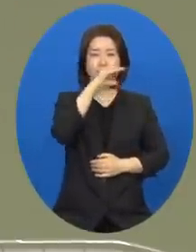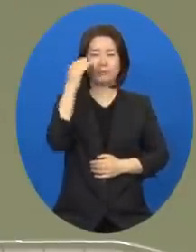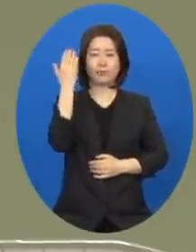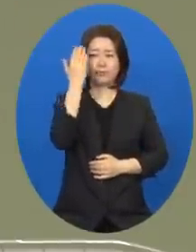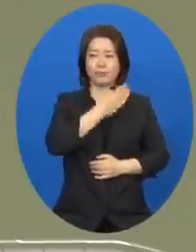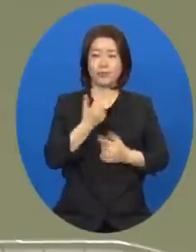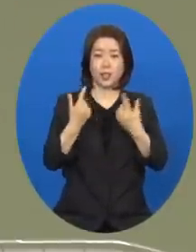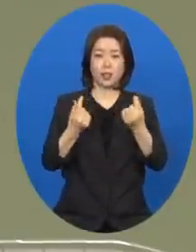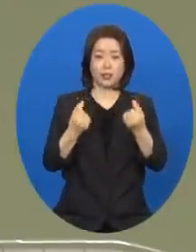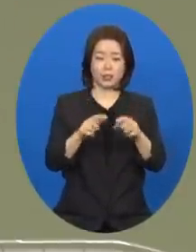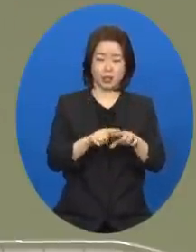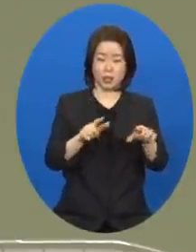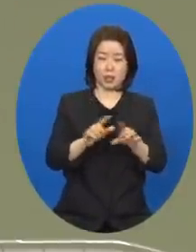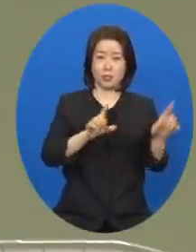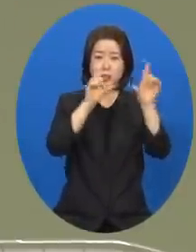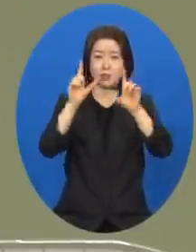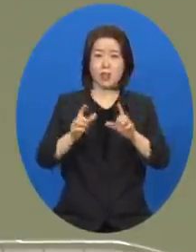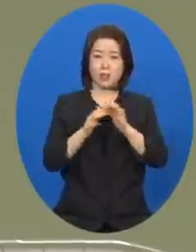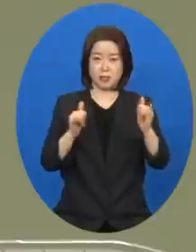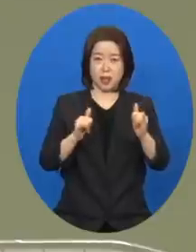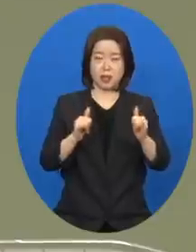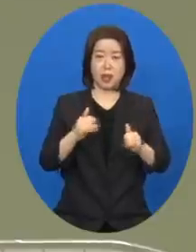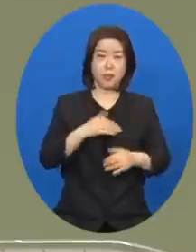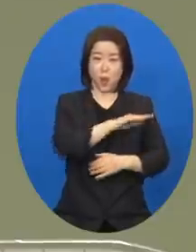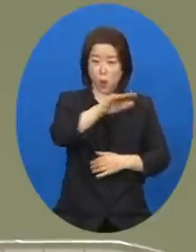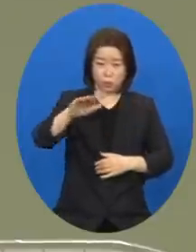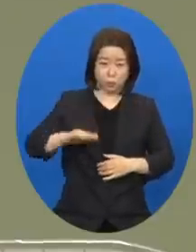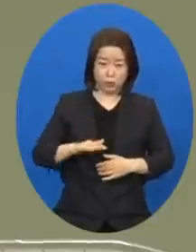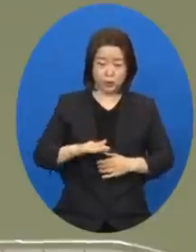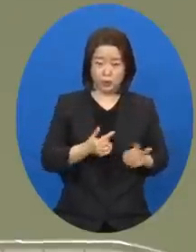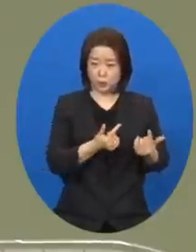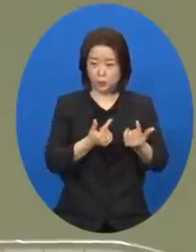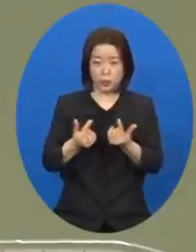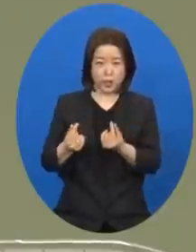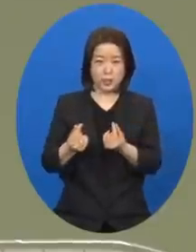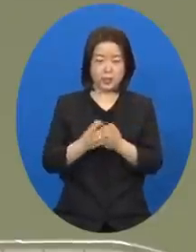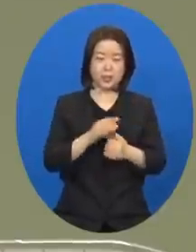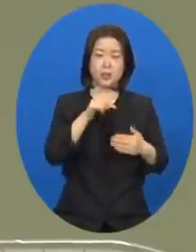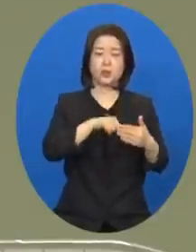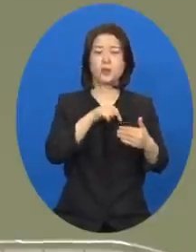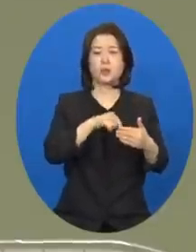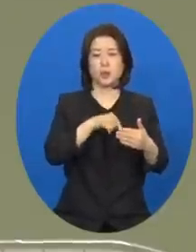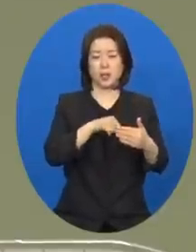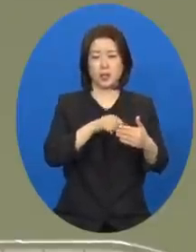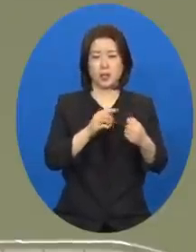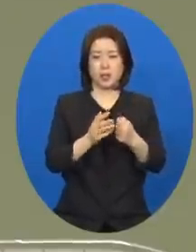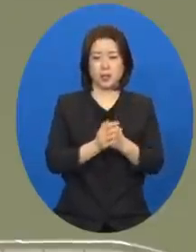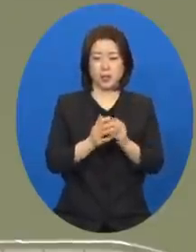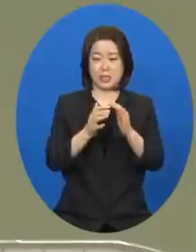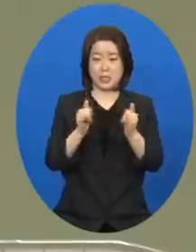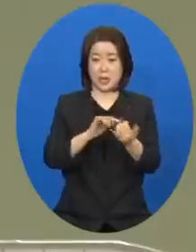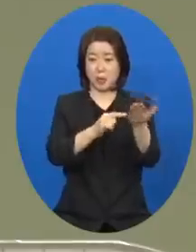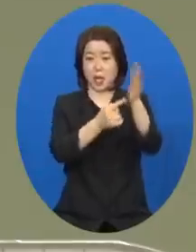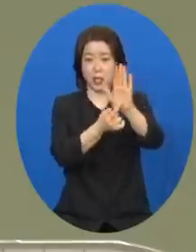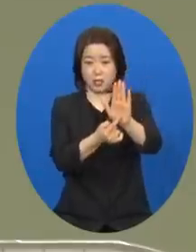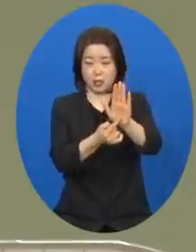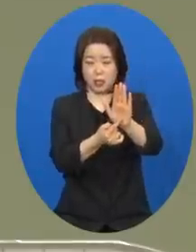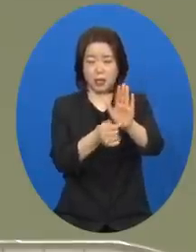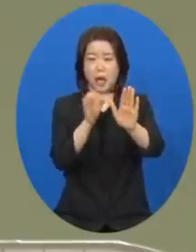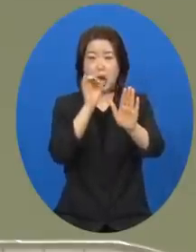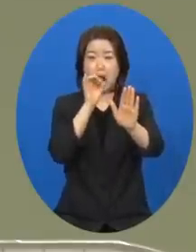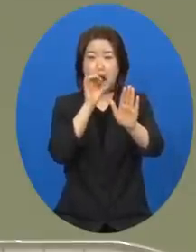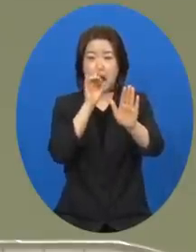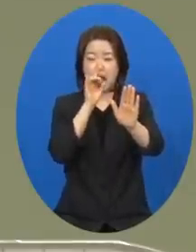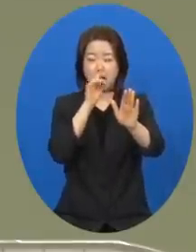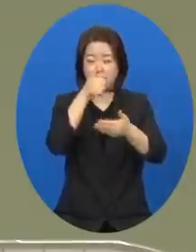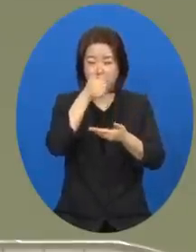그저 평범한 그런 삶을 살아가는 모든 사람도 다 사람들 앞에 드러내놓을 수 없는